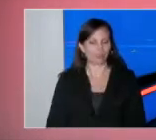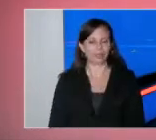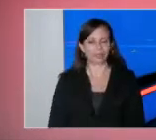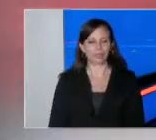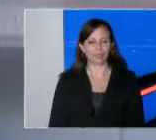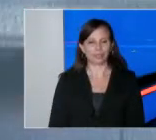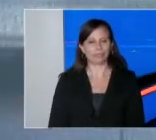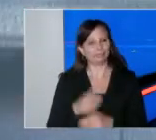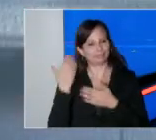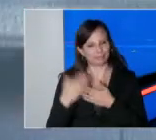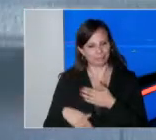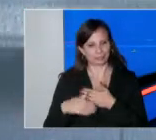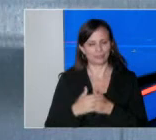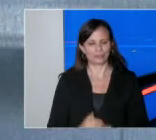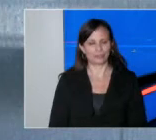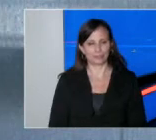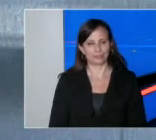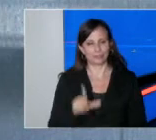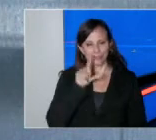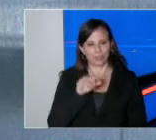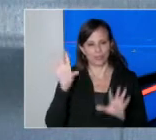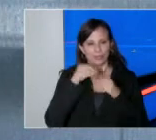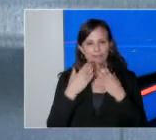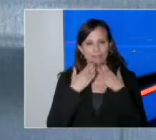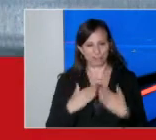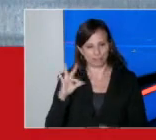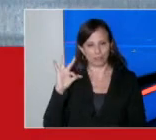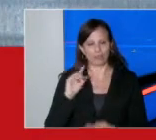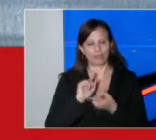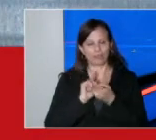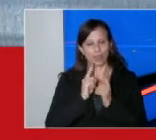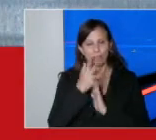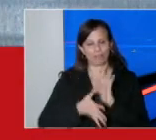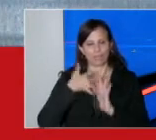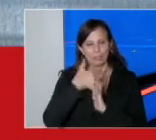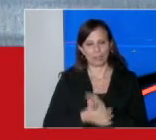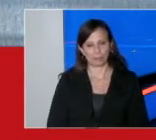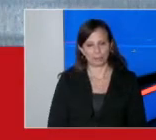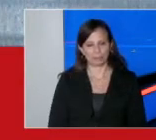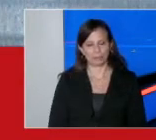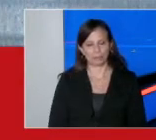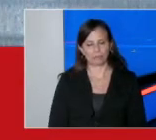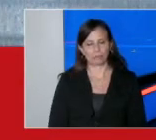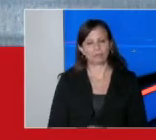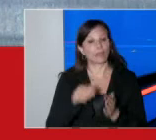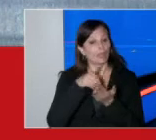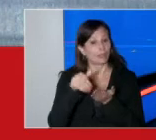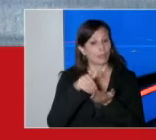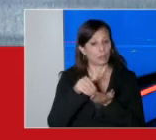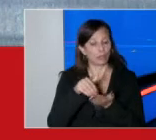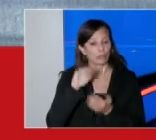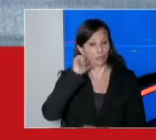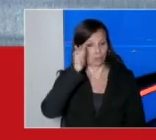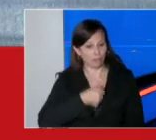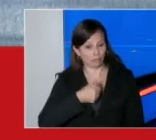הזה. זהו, אנחנו מסיימים כאן את ציוצי ערב. נודה לטלי ברק על התרגום לשפת הסימנים. אנחנו נהיה פה גם מחר, אתם יכולים